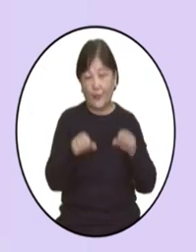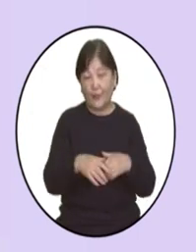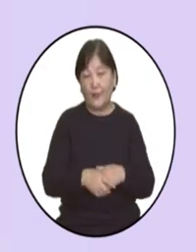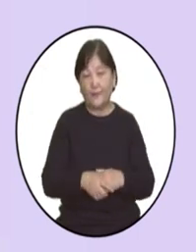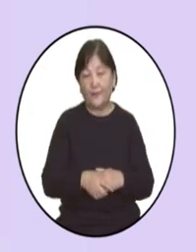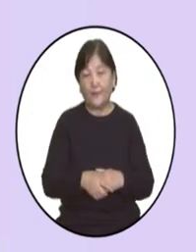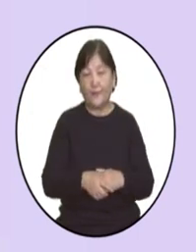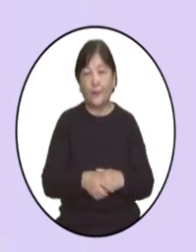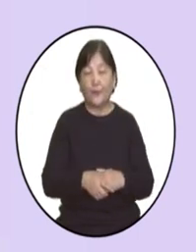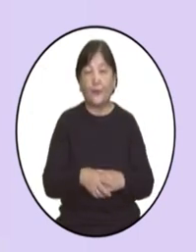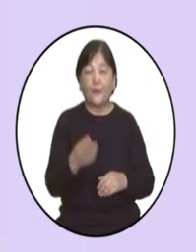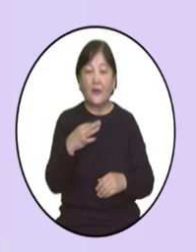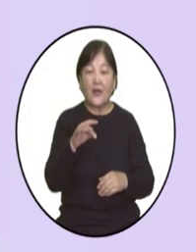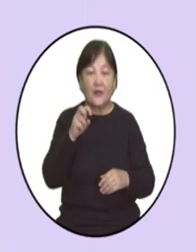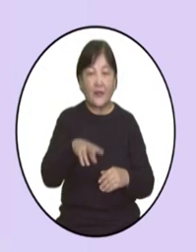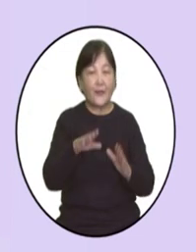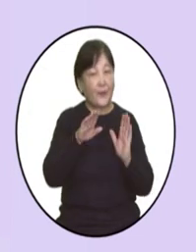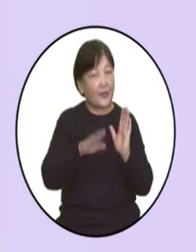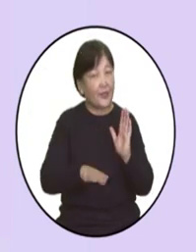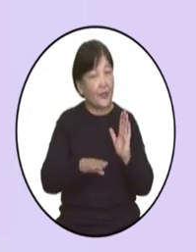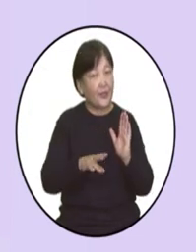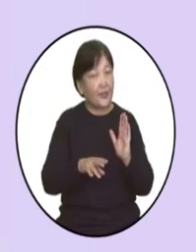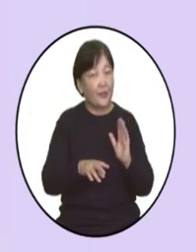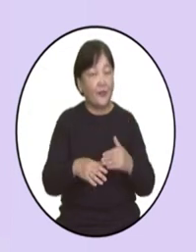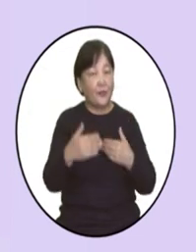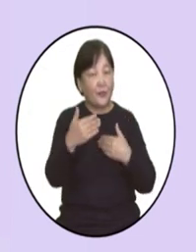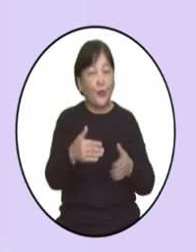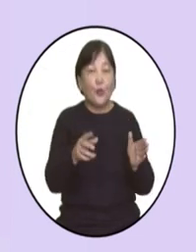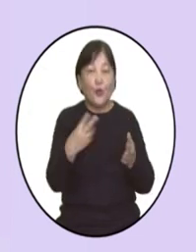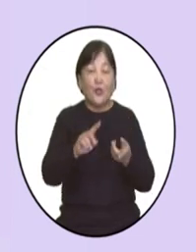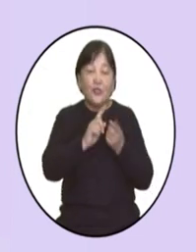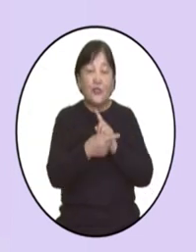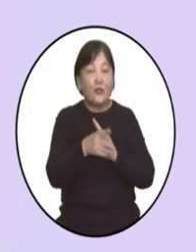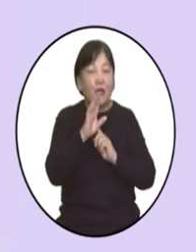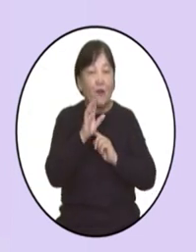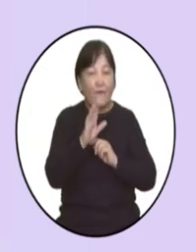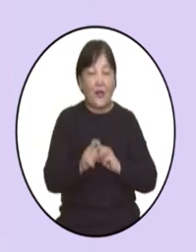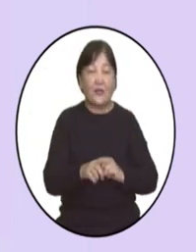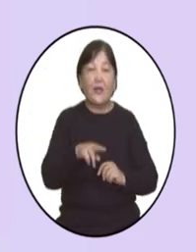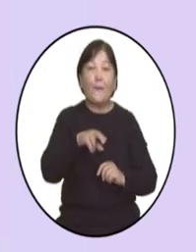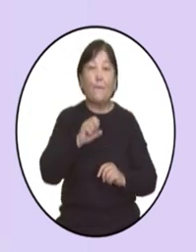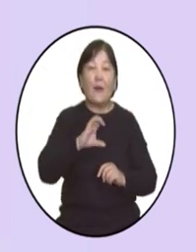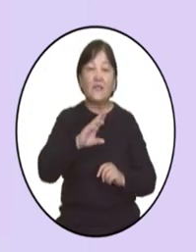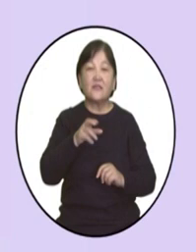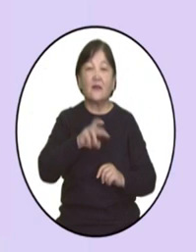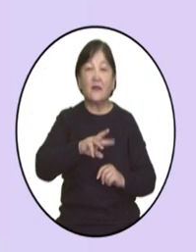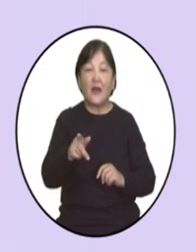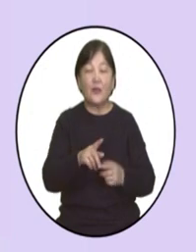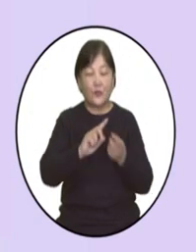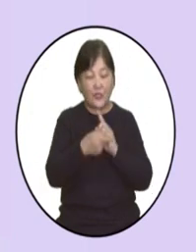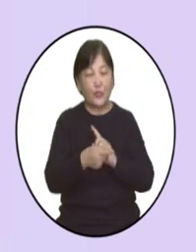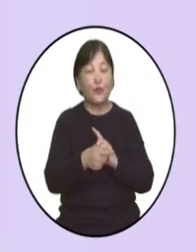Даралтыг мөнгө усны багны даралтыг заавал бид нар юу шилжүүлэх вэ хэрэгэ? Паскал руу шилжүүлэх хэрэгтэй. За, эндээс